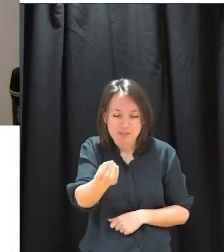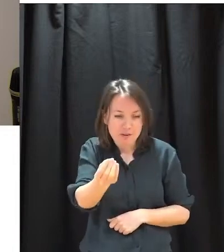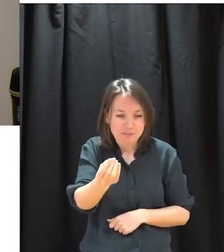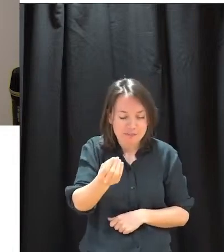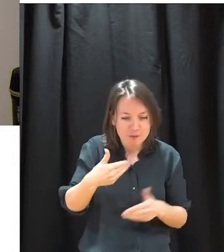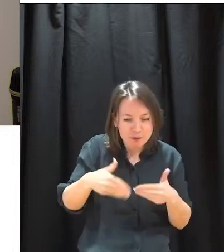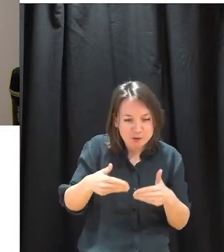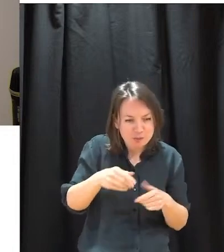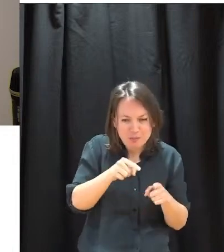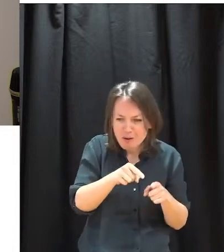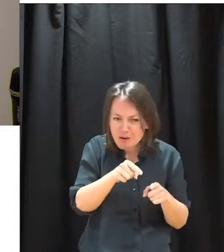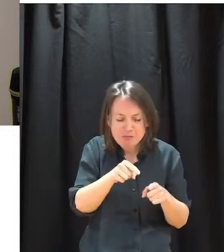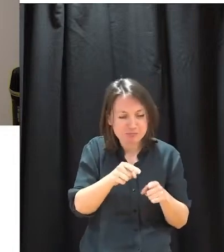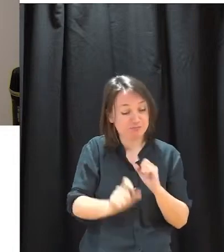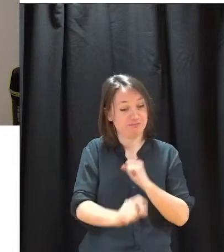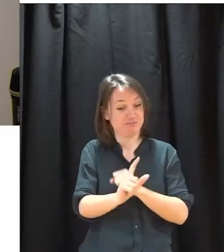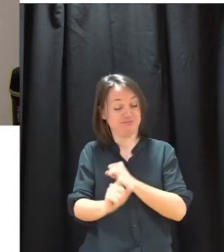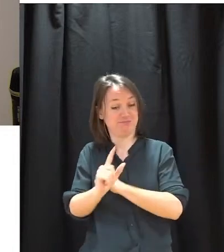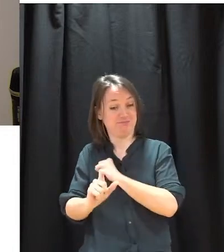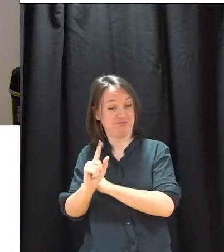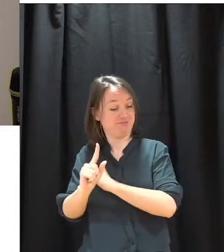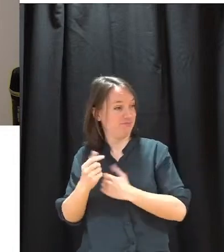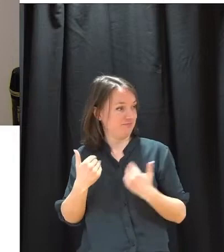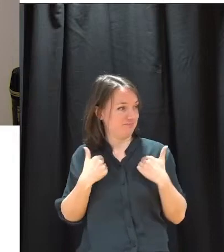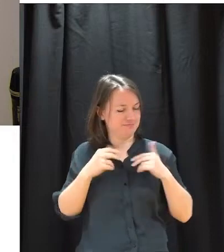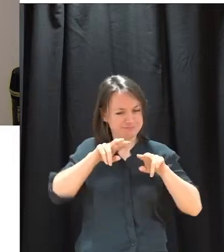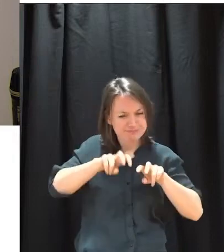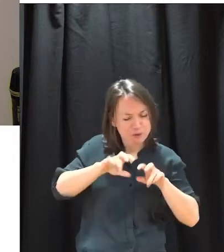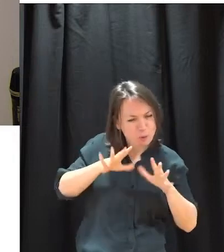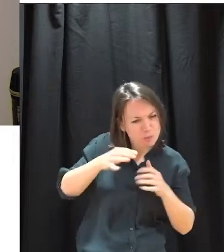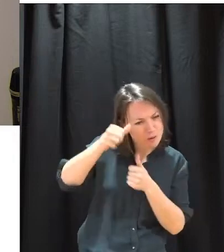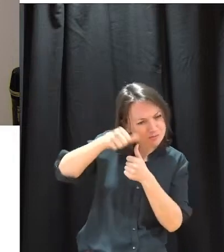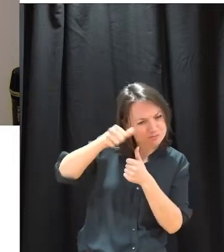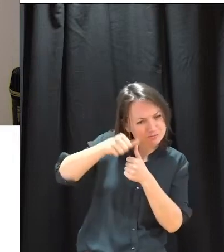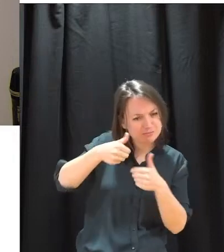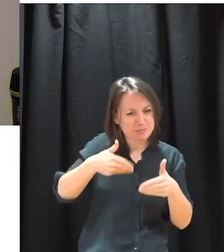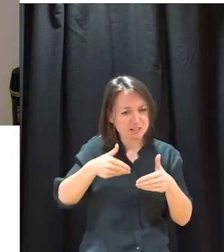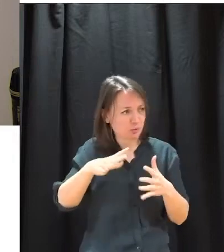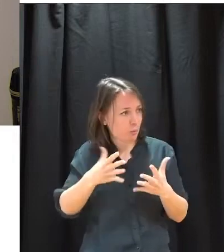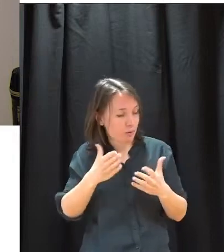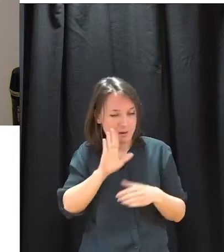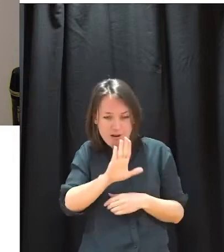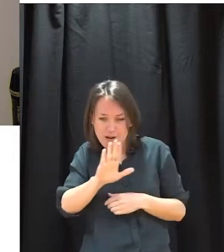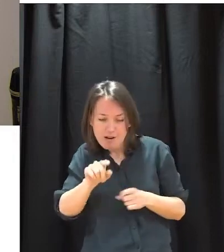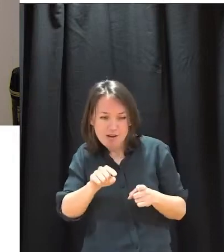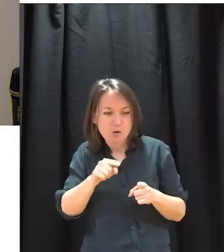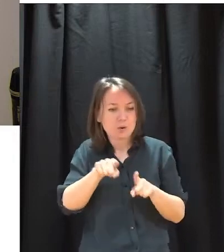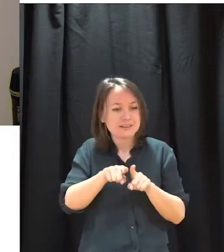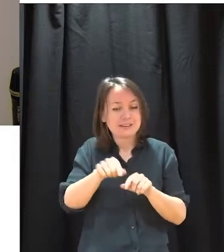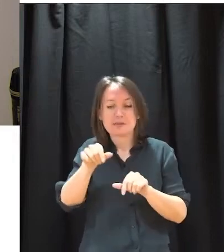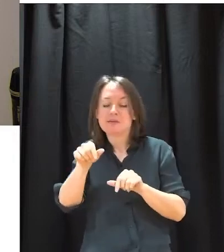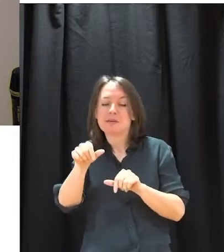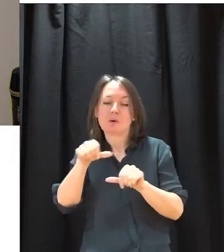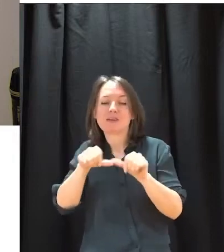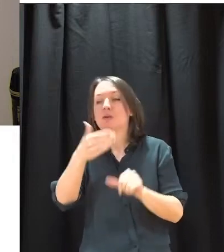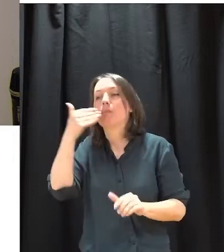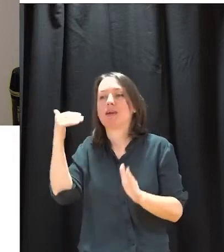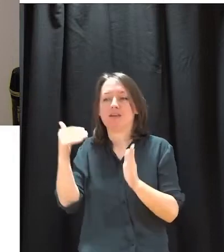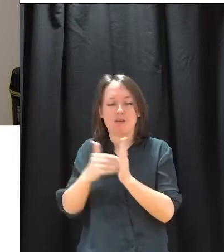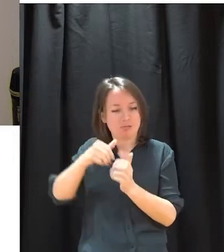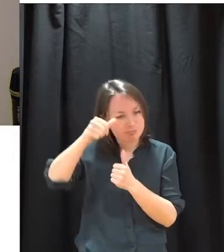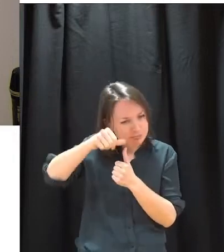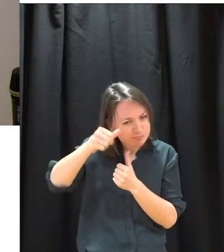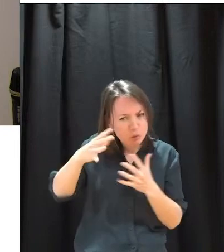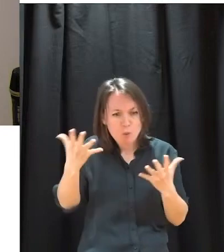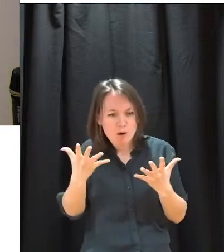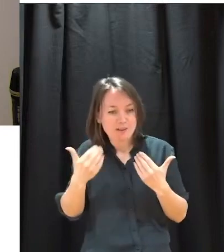comment ils mémorisaient vraiment et dans quelles conditions ils mémorisaient le mieux. Ça, c'était vraiment l'objectif principal de la recherche. Après, par rapport aux